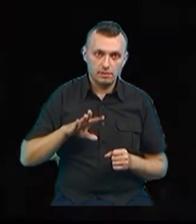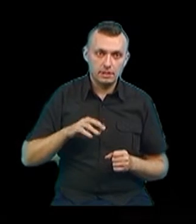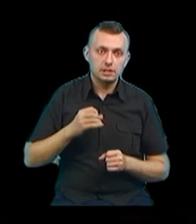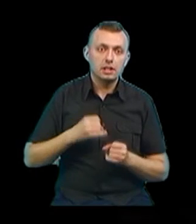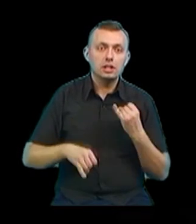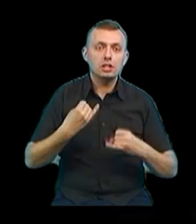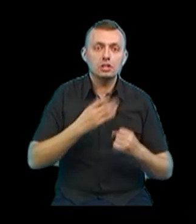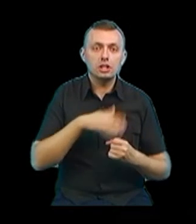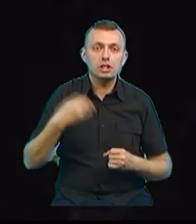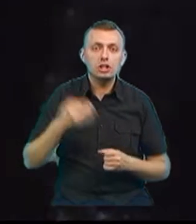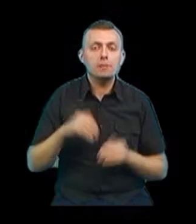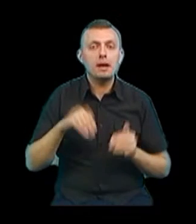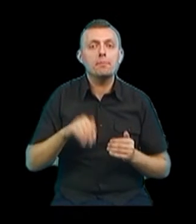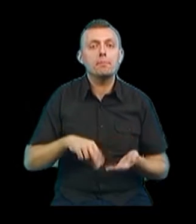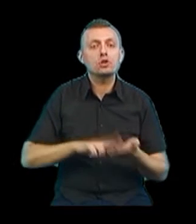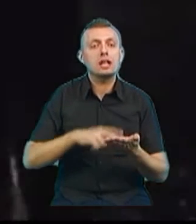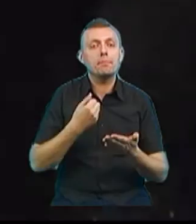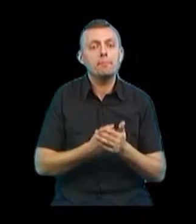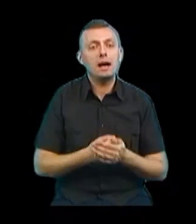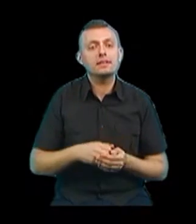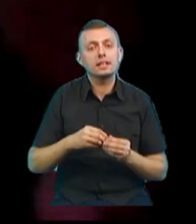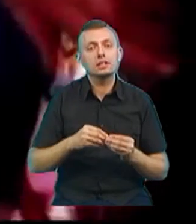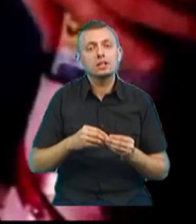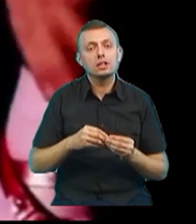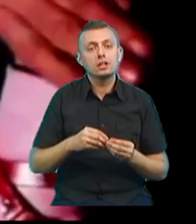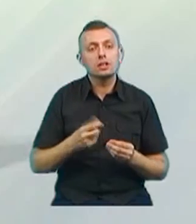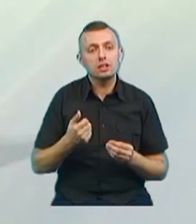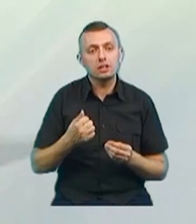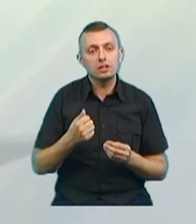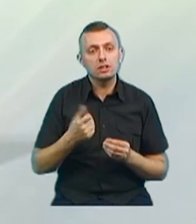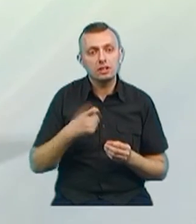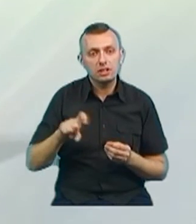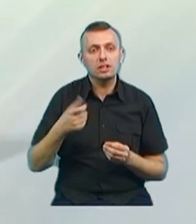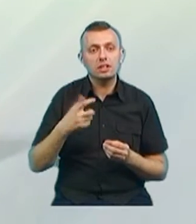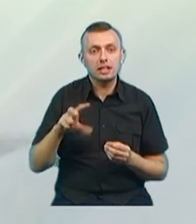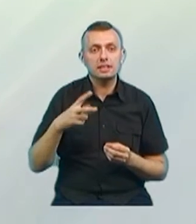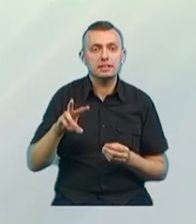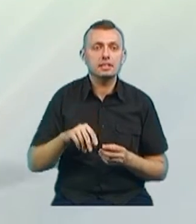tego przepisu grozi kara grzywny od 20 do 500 zł.